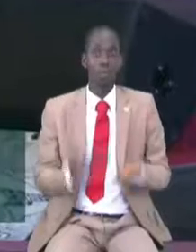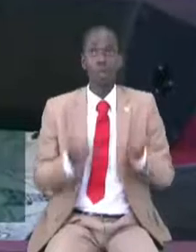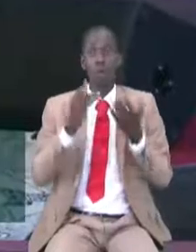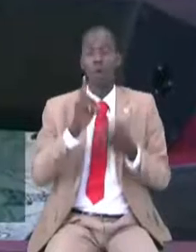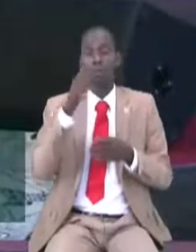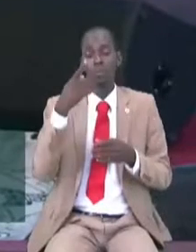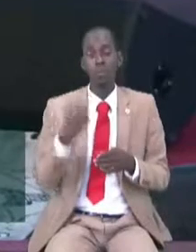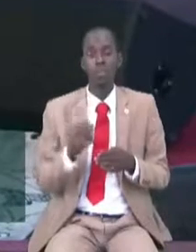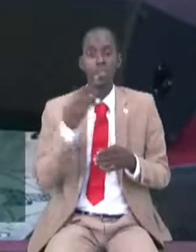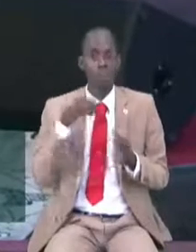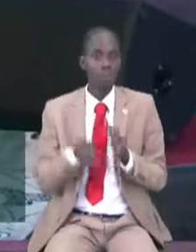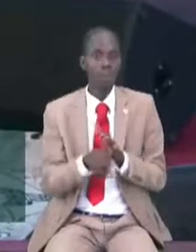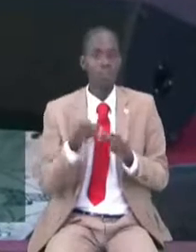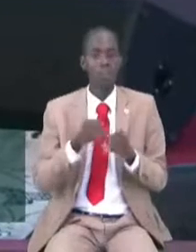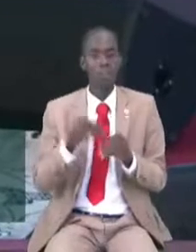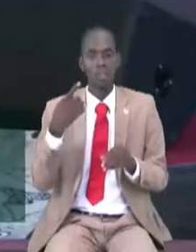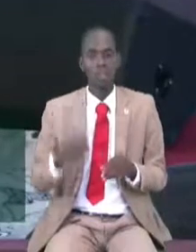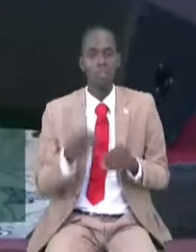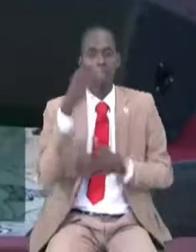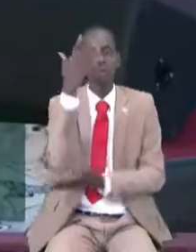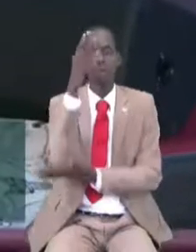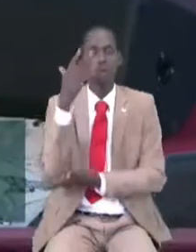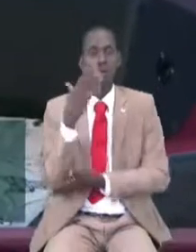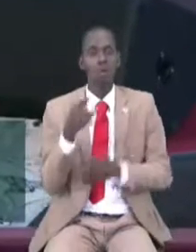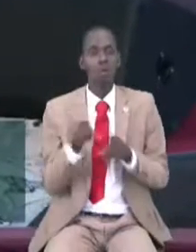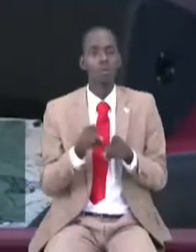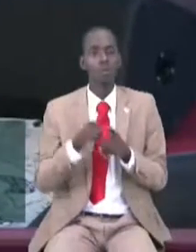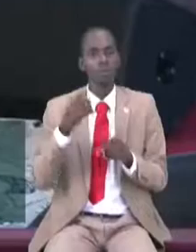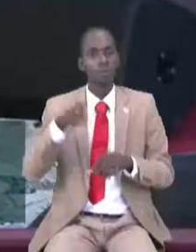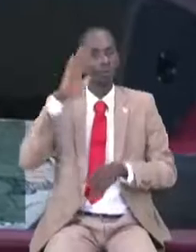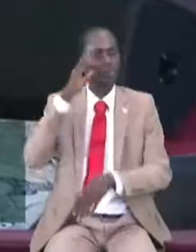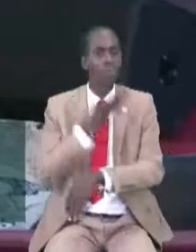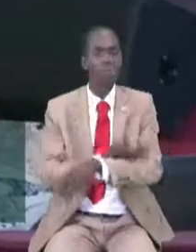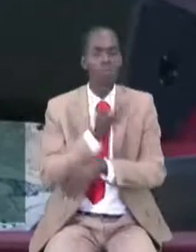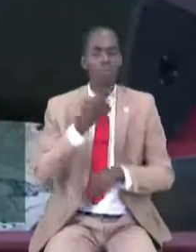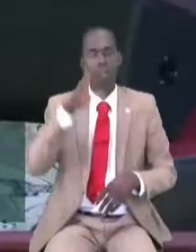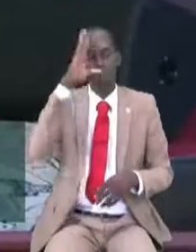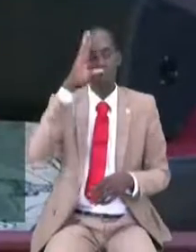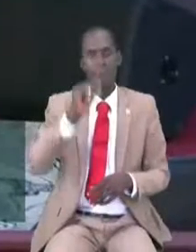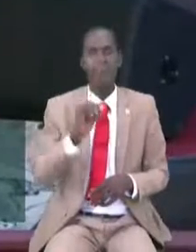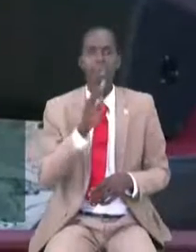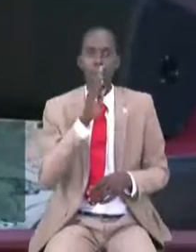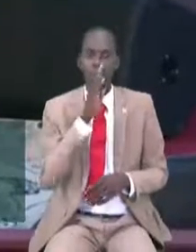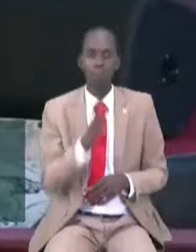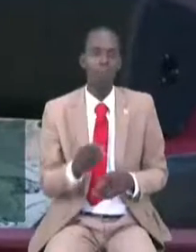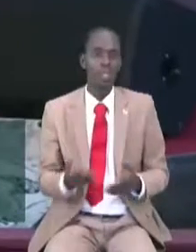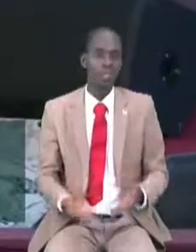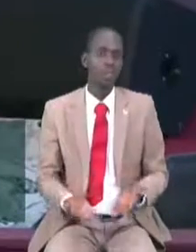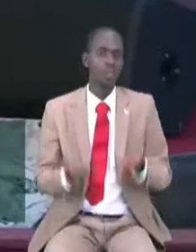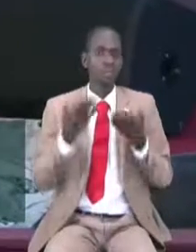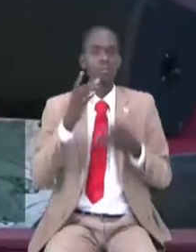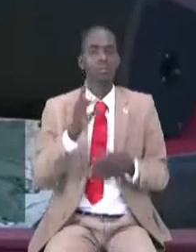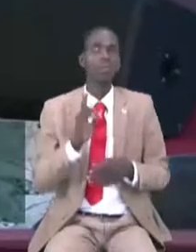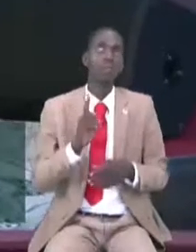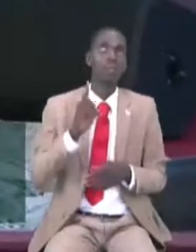Messie, le médiateur, il faut de même que le Fils de l'homme soit élevé. Pourquoi verset 15?